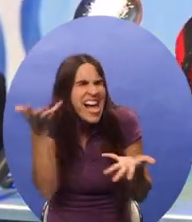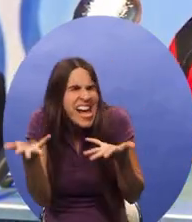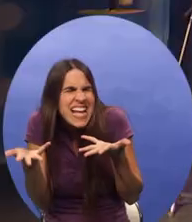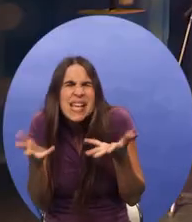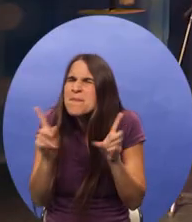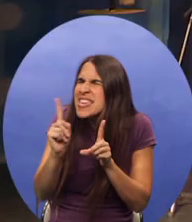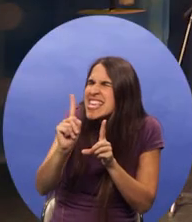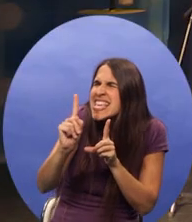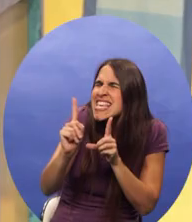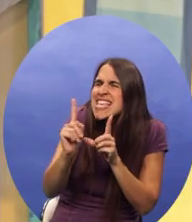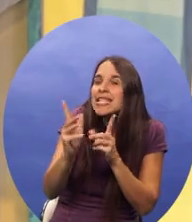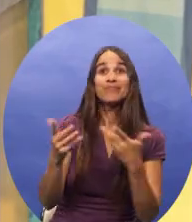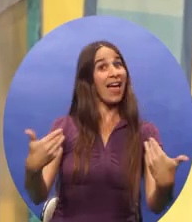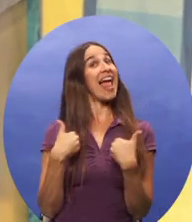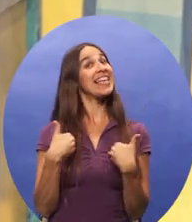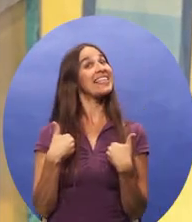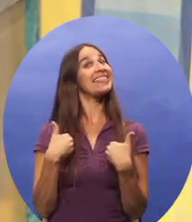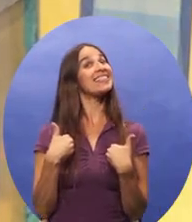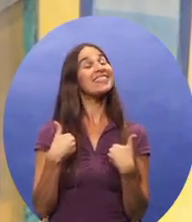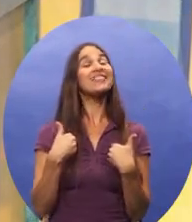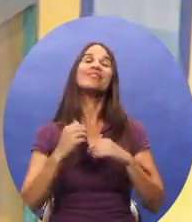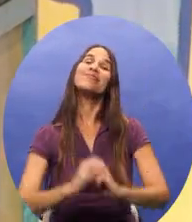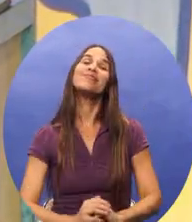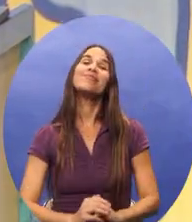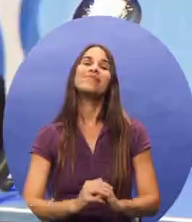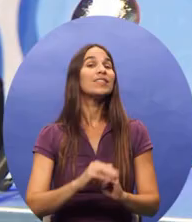אמא? אמי? אני!